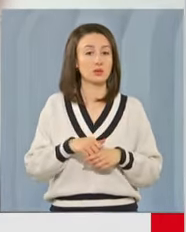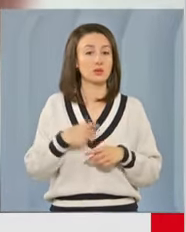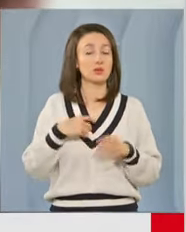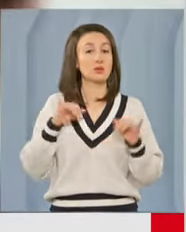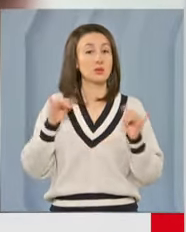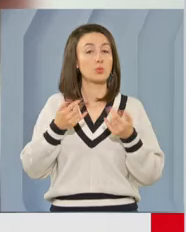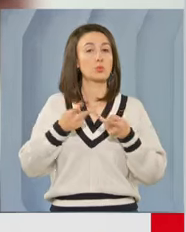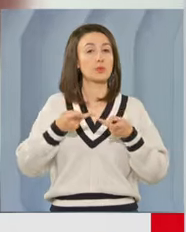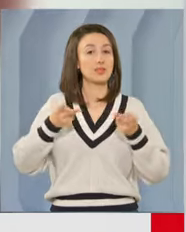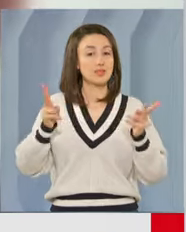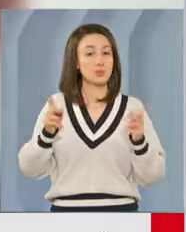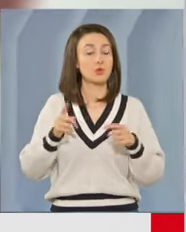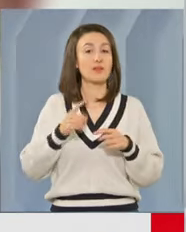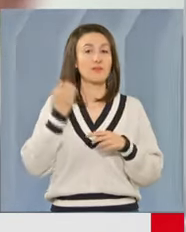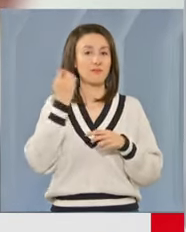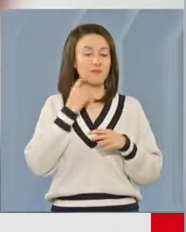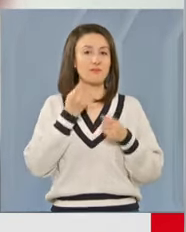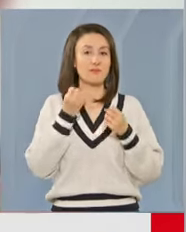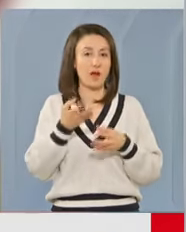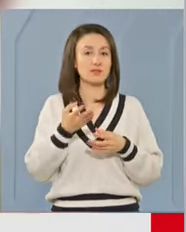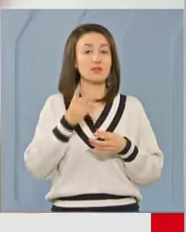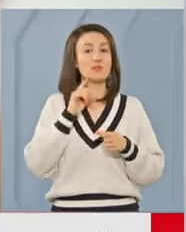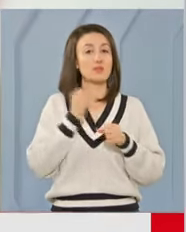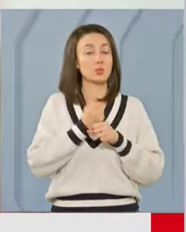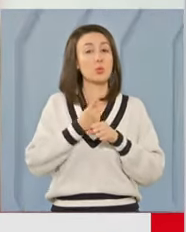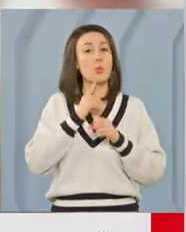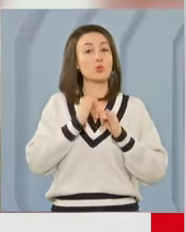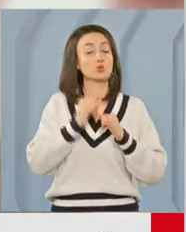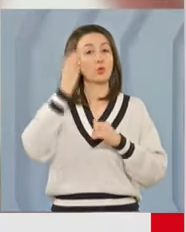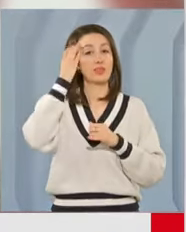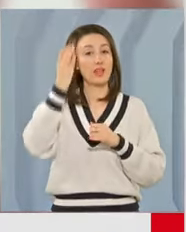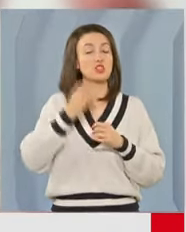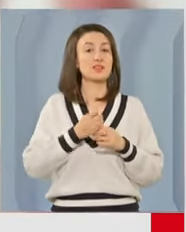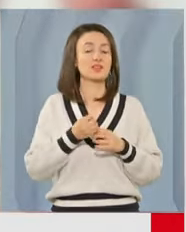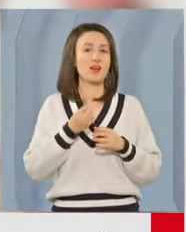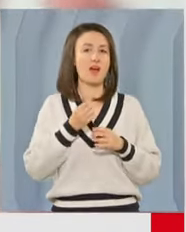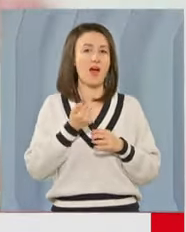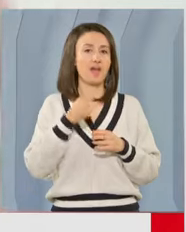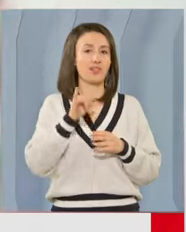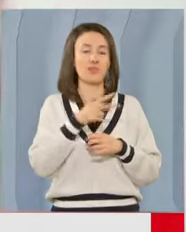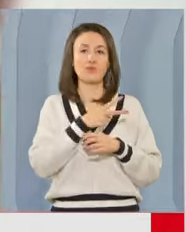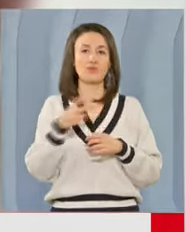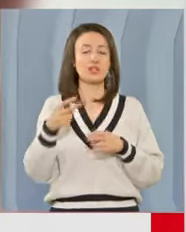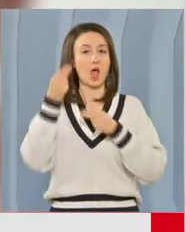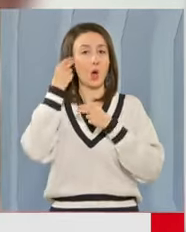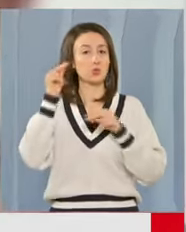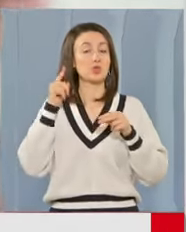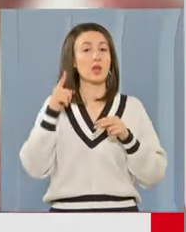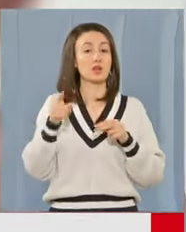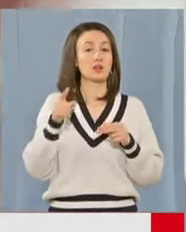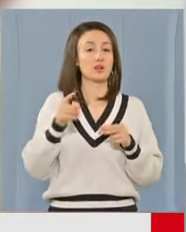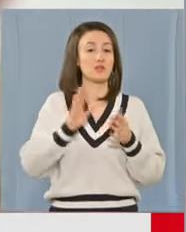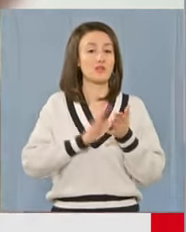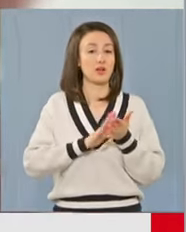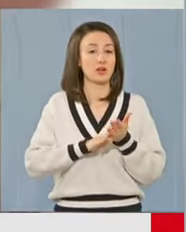se distribuie conținuturi false create cu ajutorul inteligenței artificiale fără să se semnaleze Acest